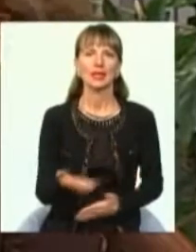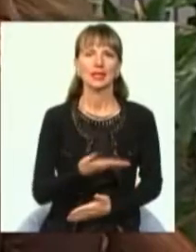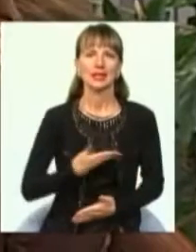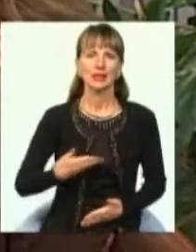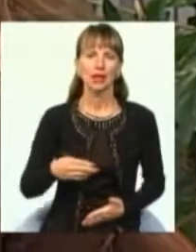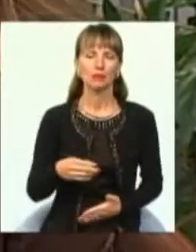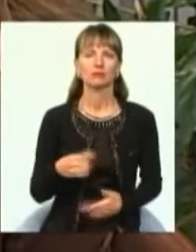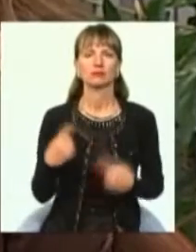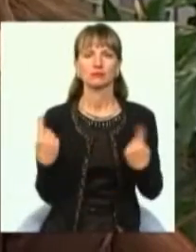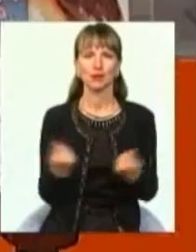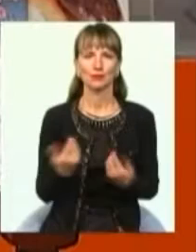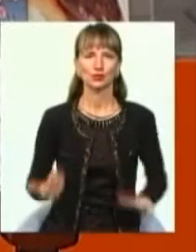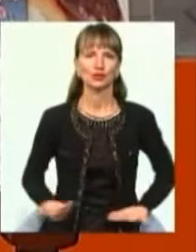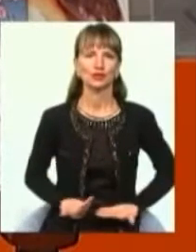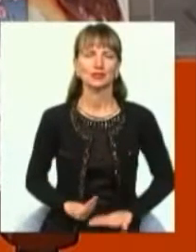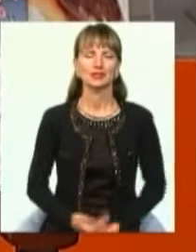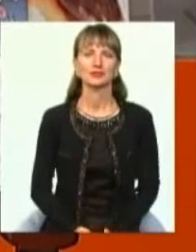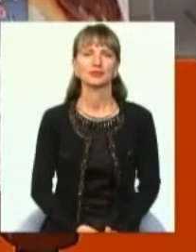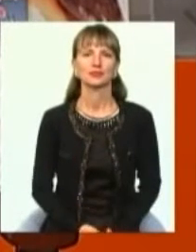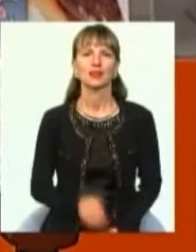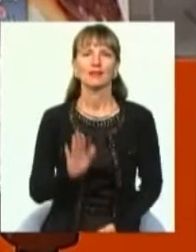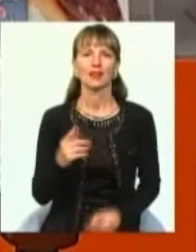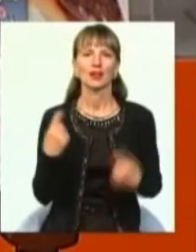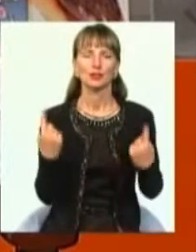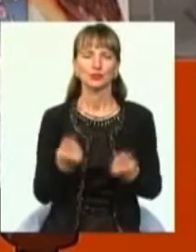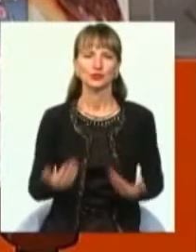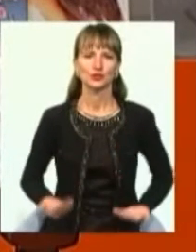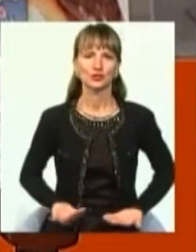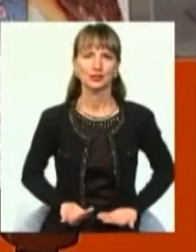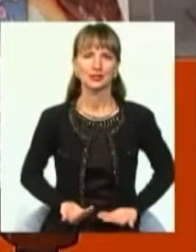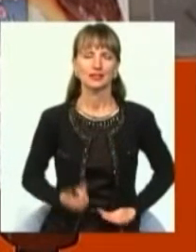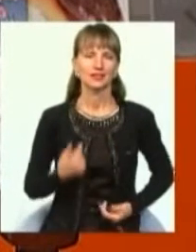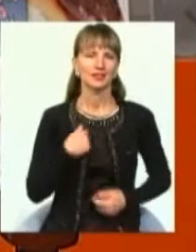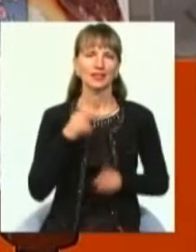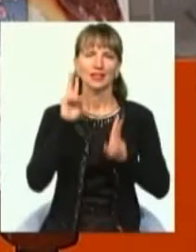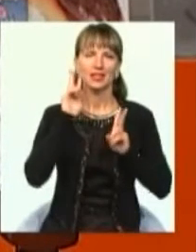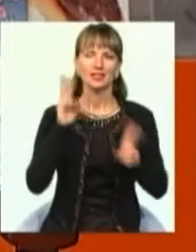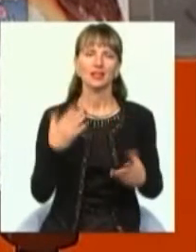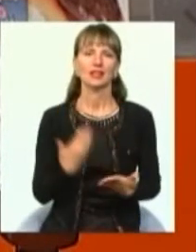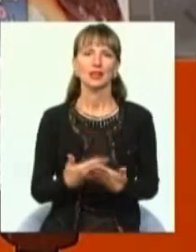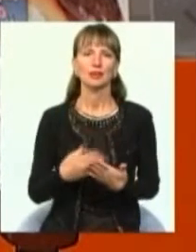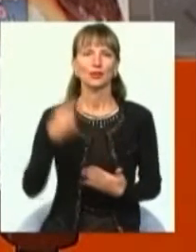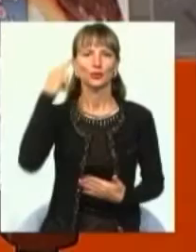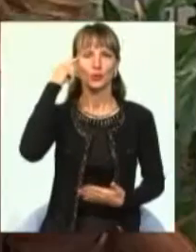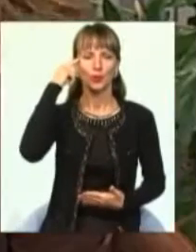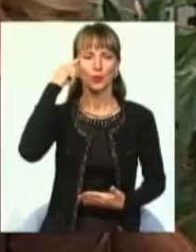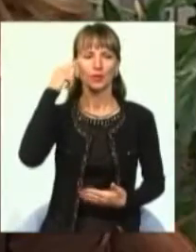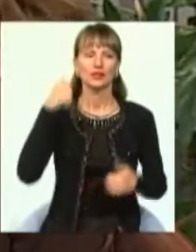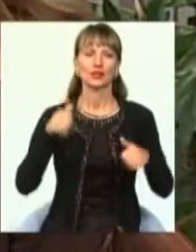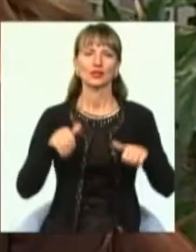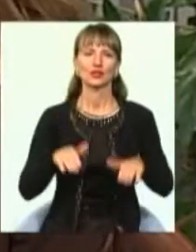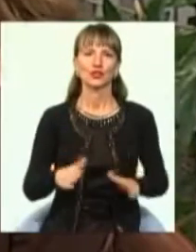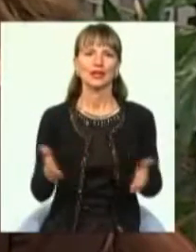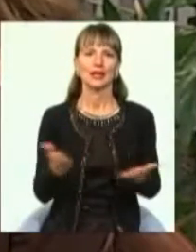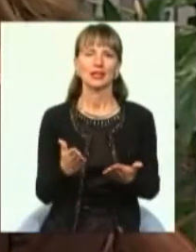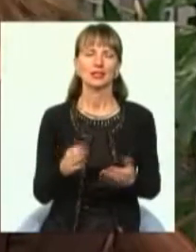у повсякденному нашому житті? У повсякденному навіть і не знаю. Наприклад, думати, вирішувати якісь